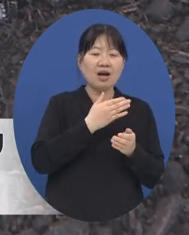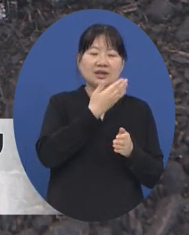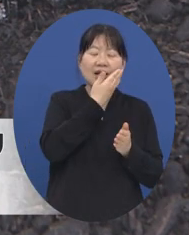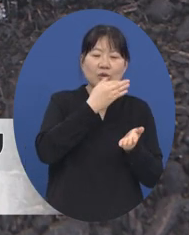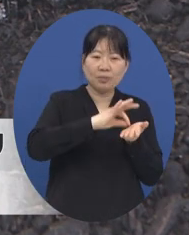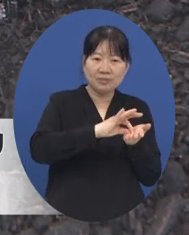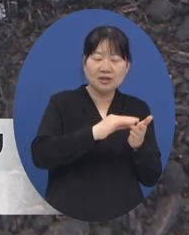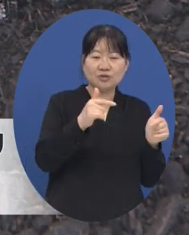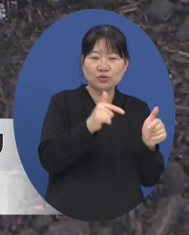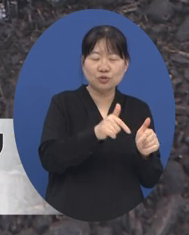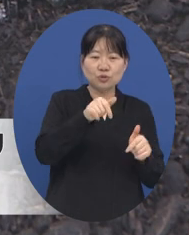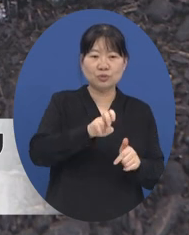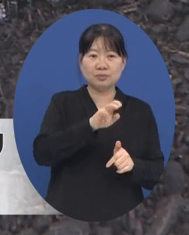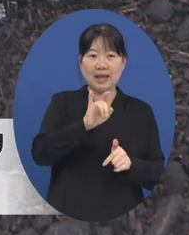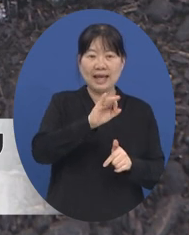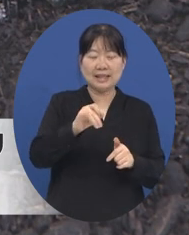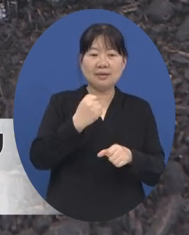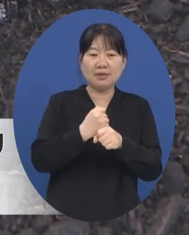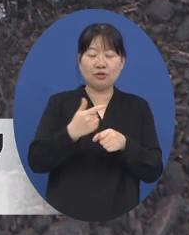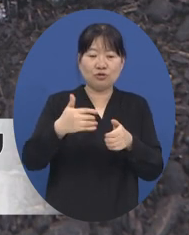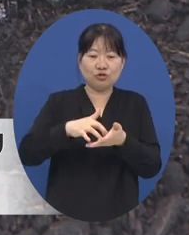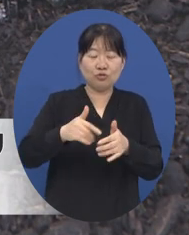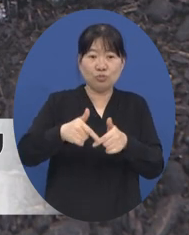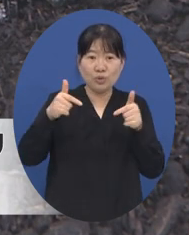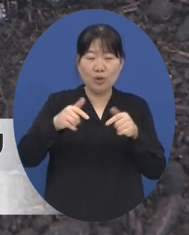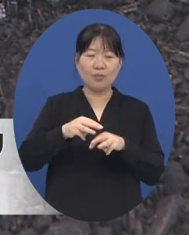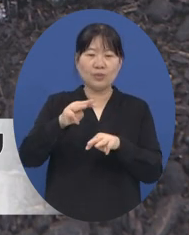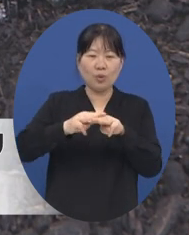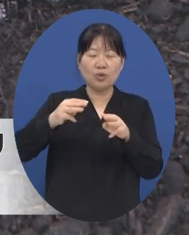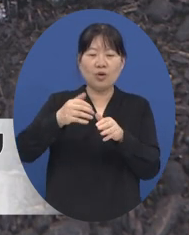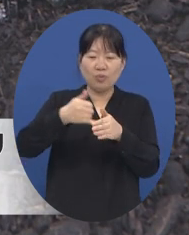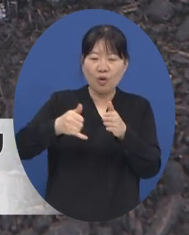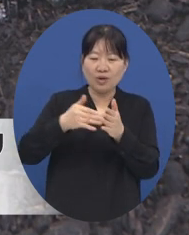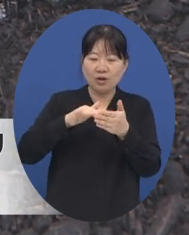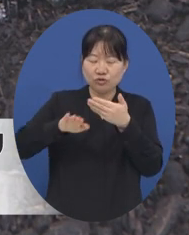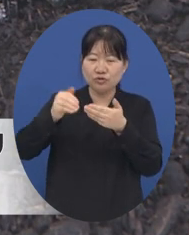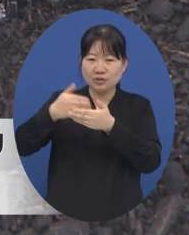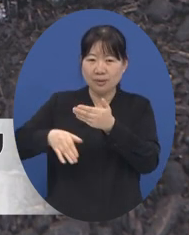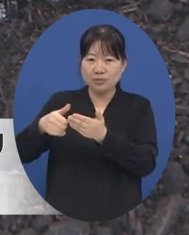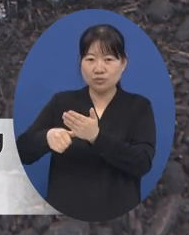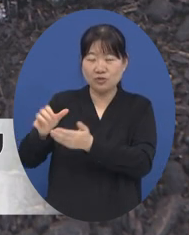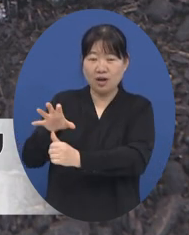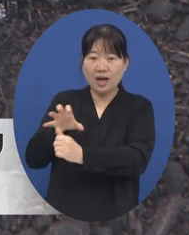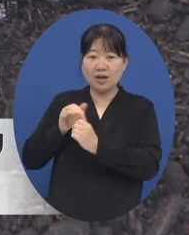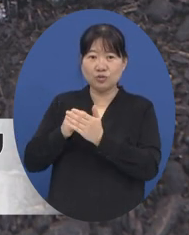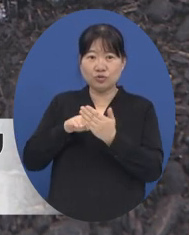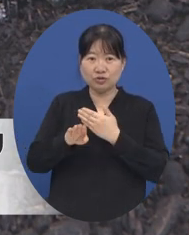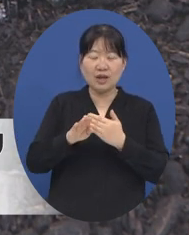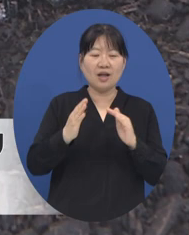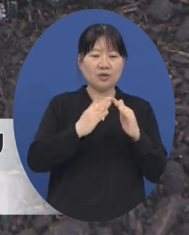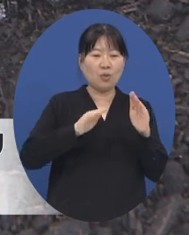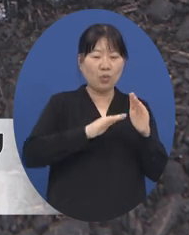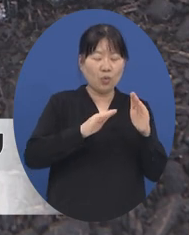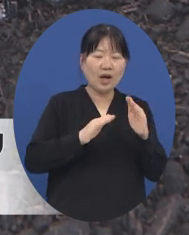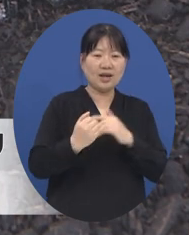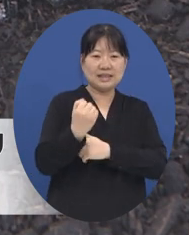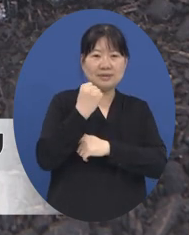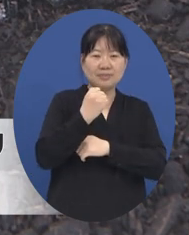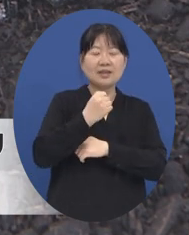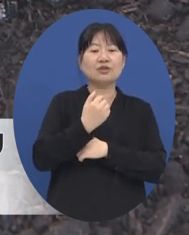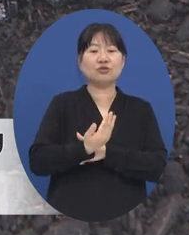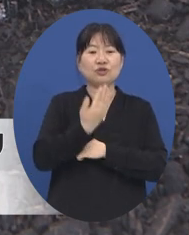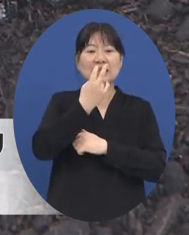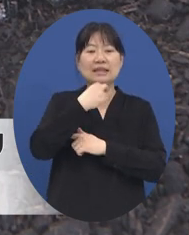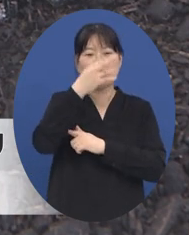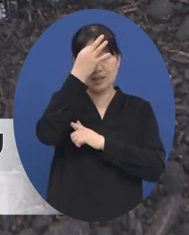생산 효율성은 높일 수 있는데요. 농업 부산물을 활용하면서 농가 경쟁력을 높여주는 일석이조의 기술입니다. 최창순